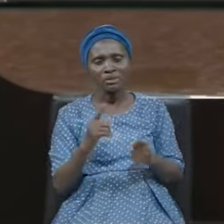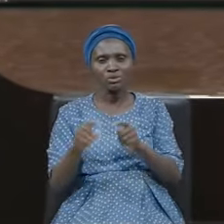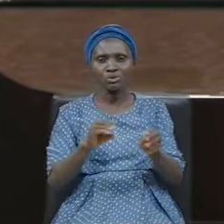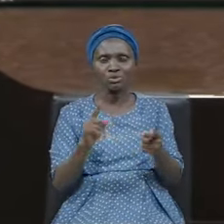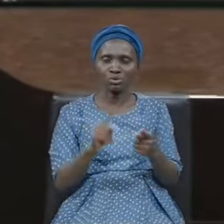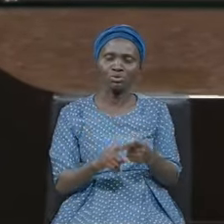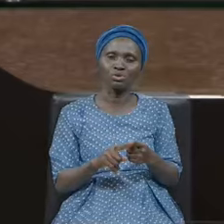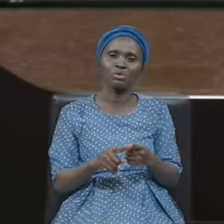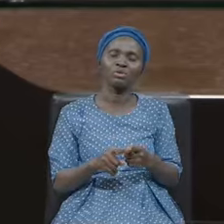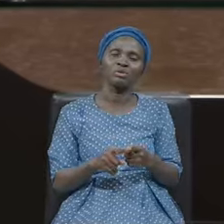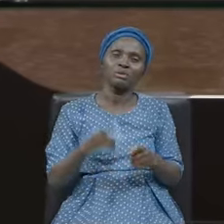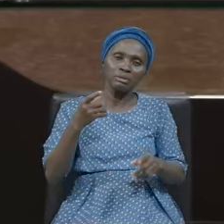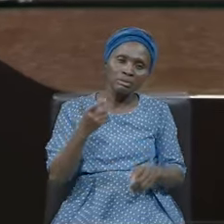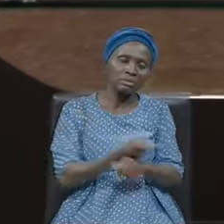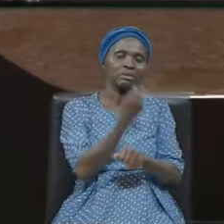mauvaises.